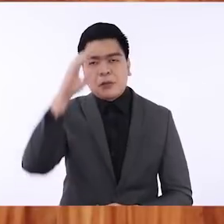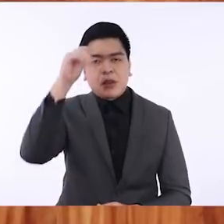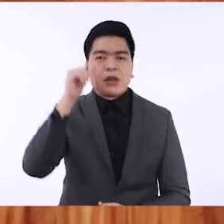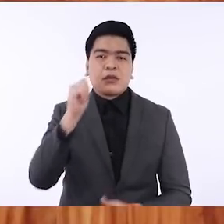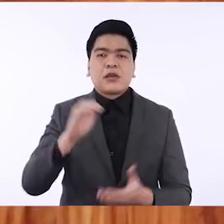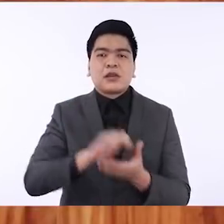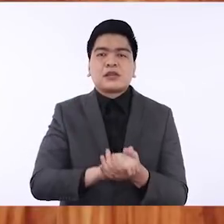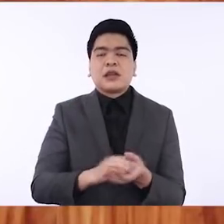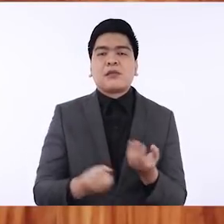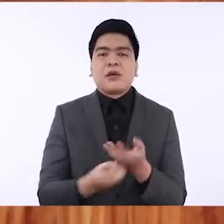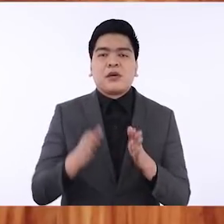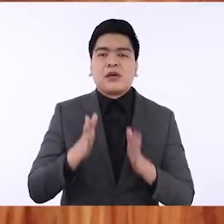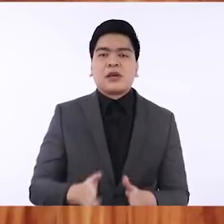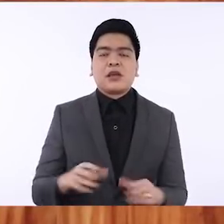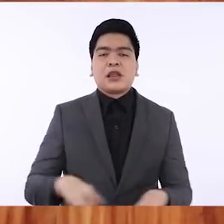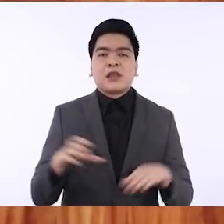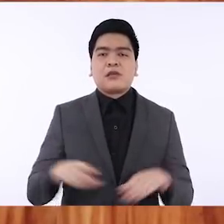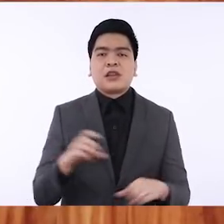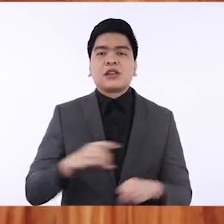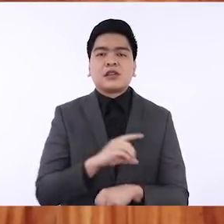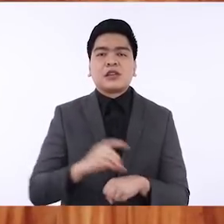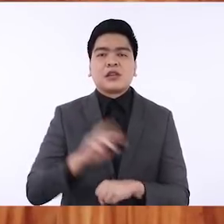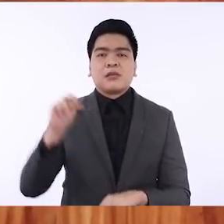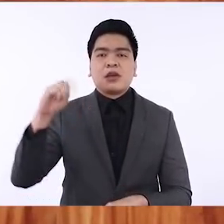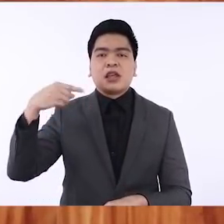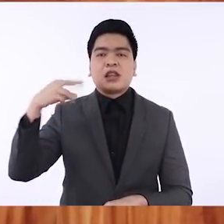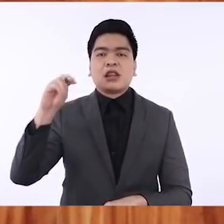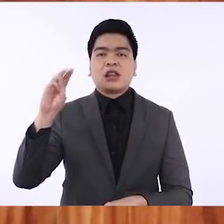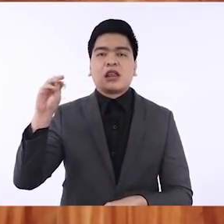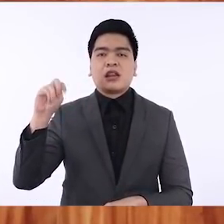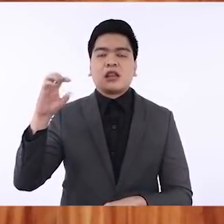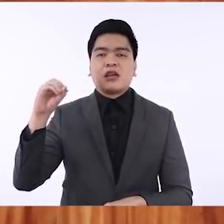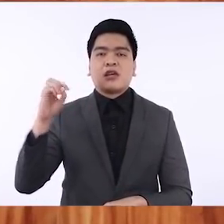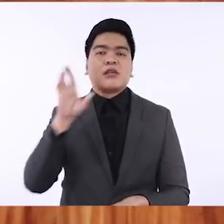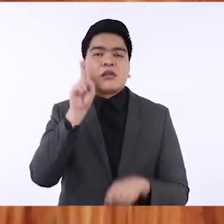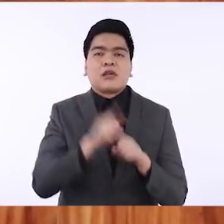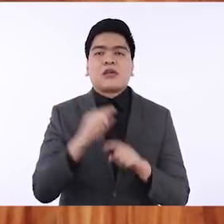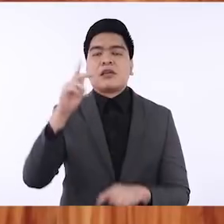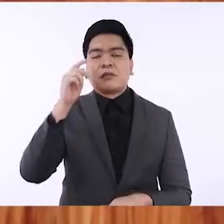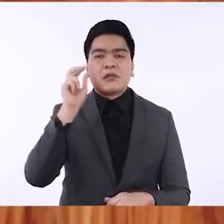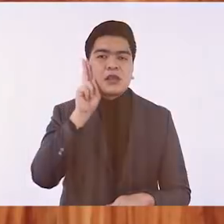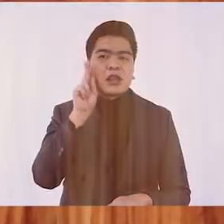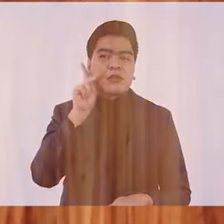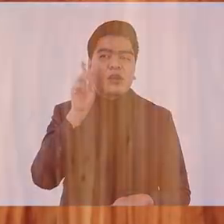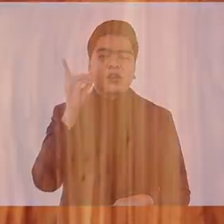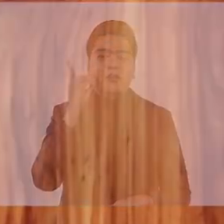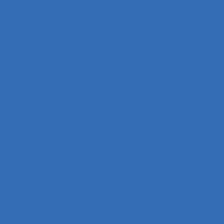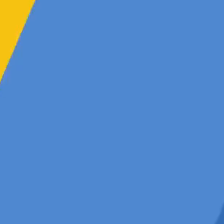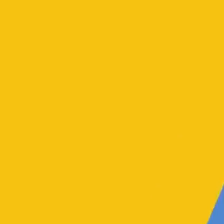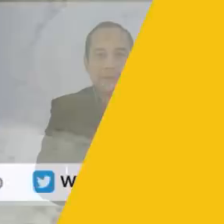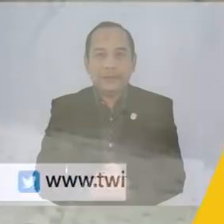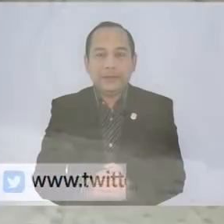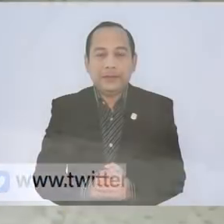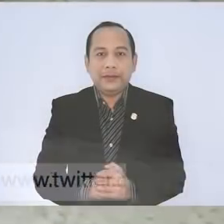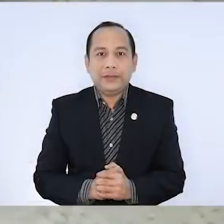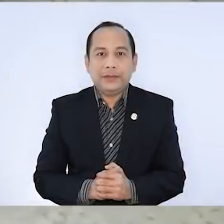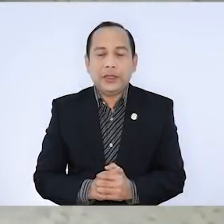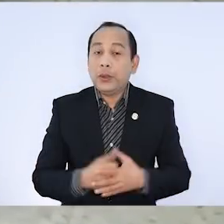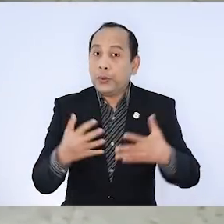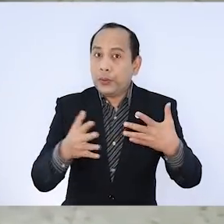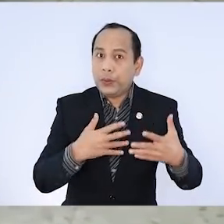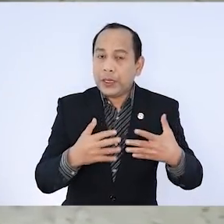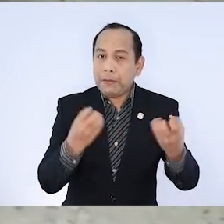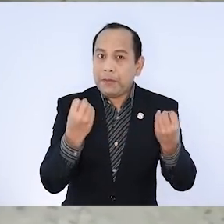isinagawang Mr. and Mrs. Chef sa distrito ng Maguindanao. Magbabalita si kapatid na Kimberly Dumlao. Sa kabila